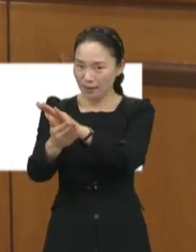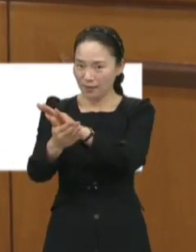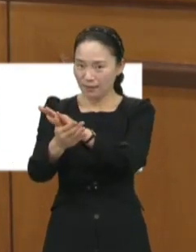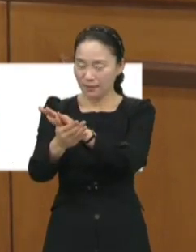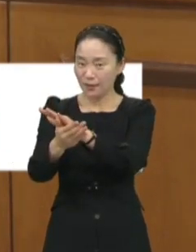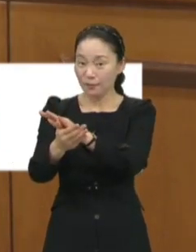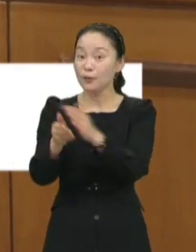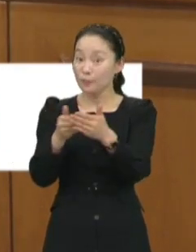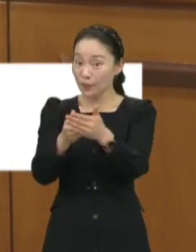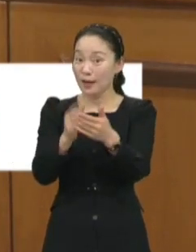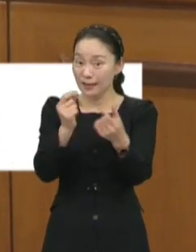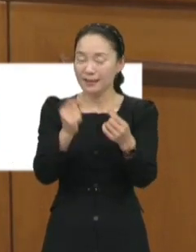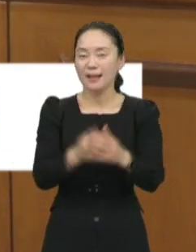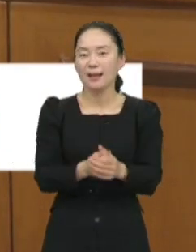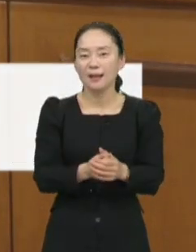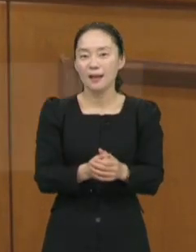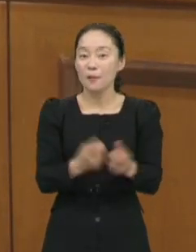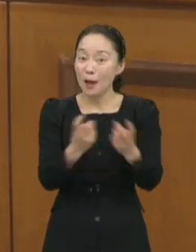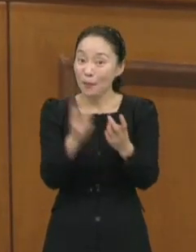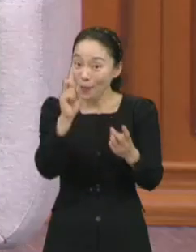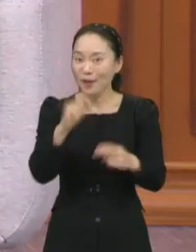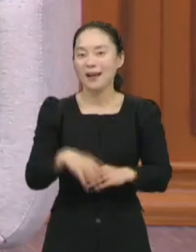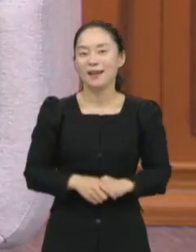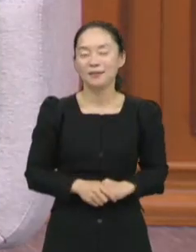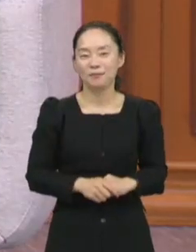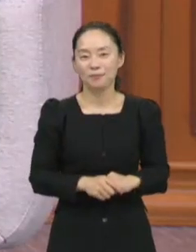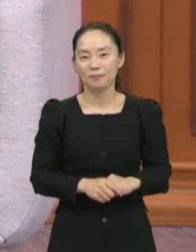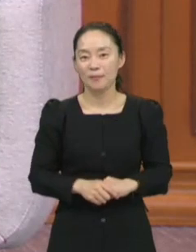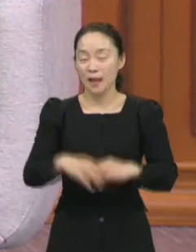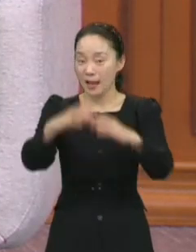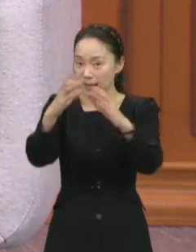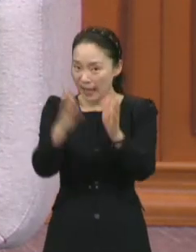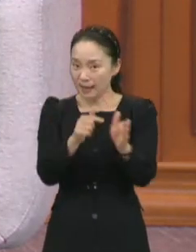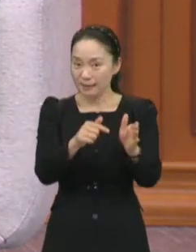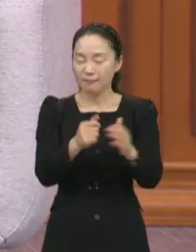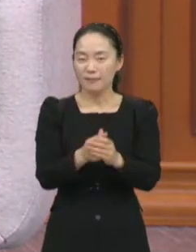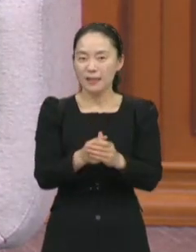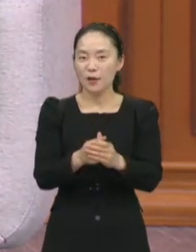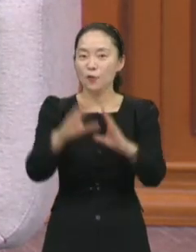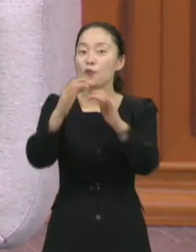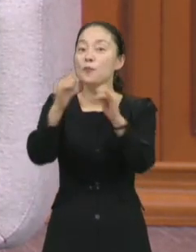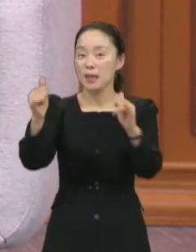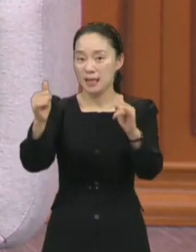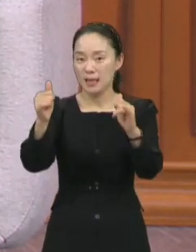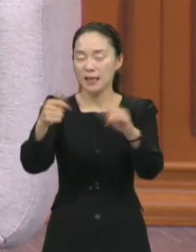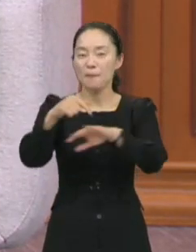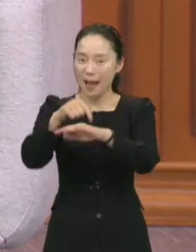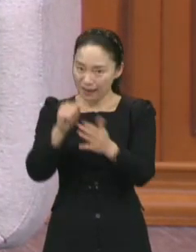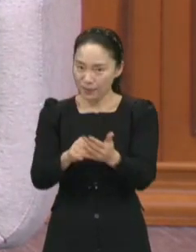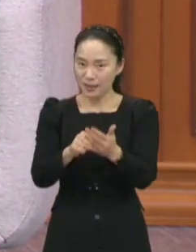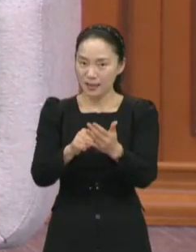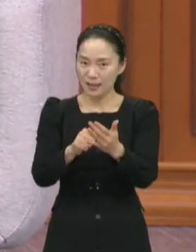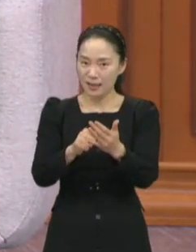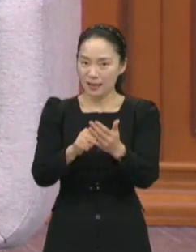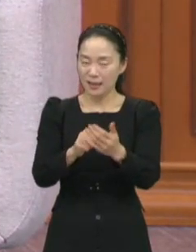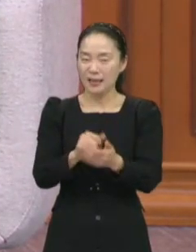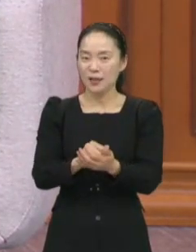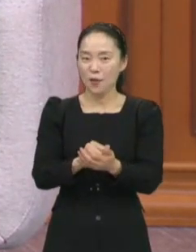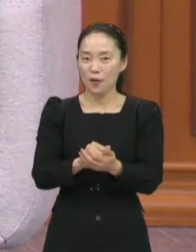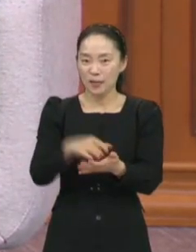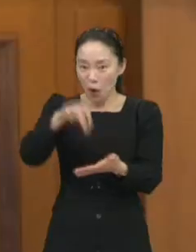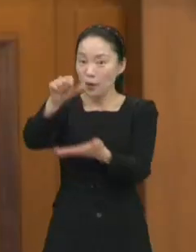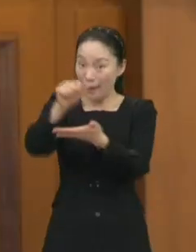같은데 어떻게 해법을 찾으실까 당은 민심을 맨 앞에서 어 받아들이는 그런